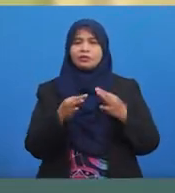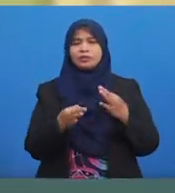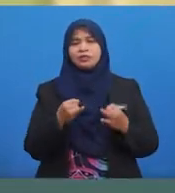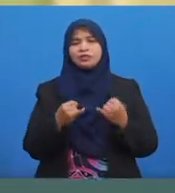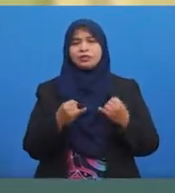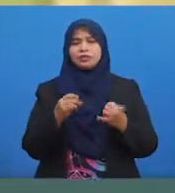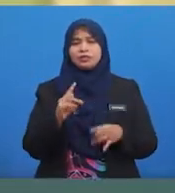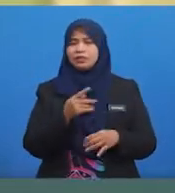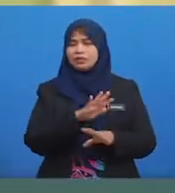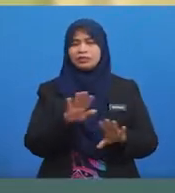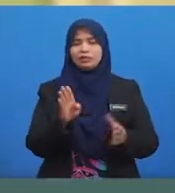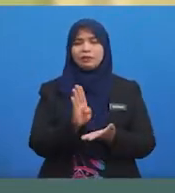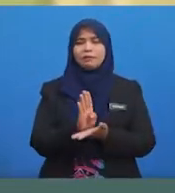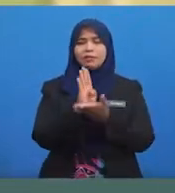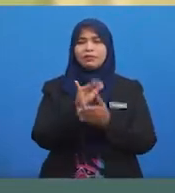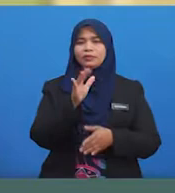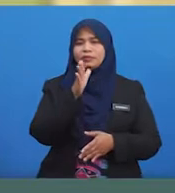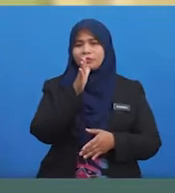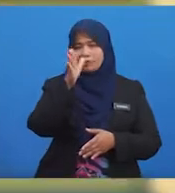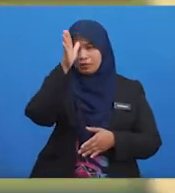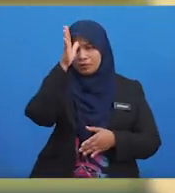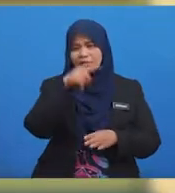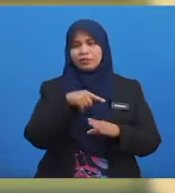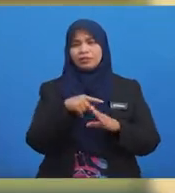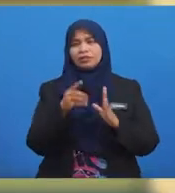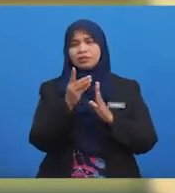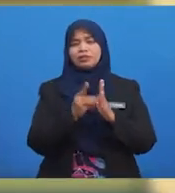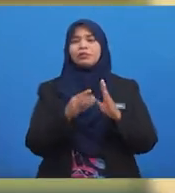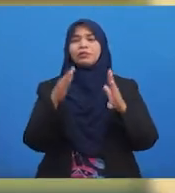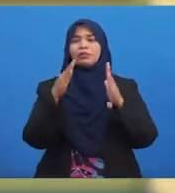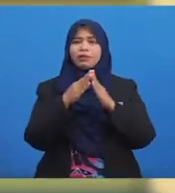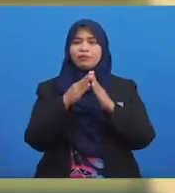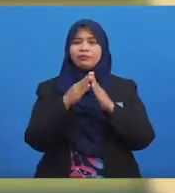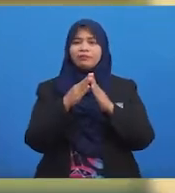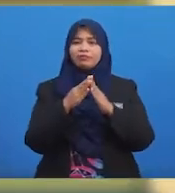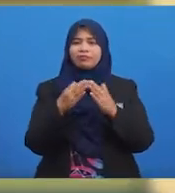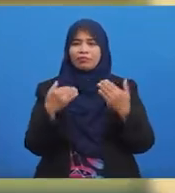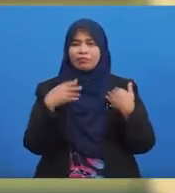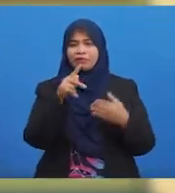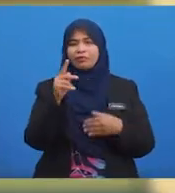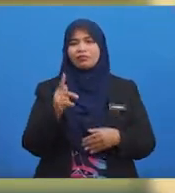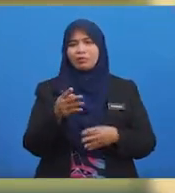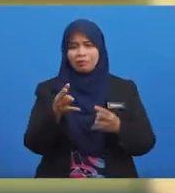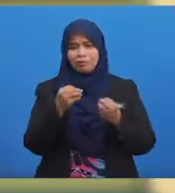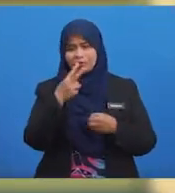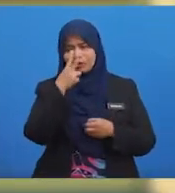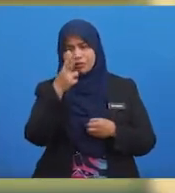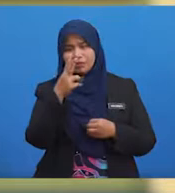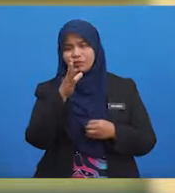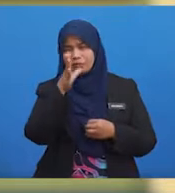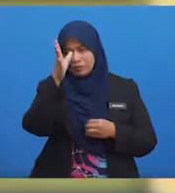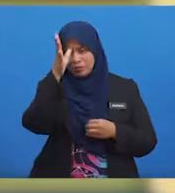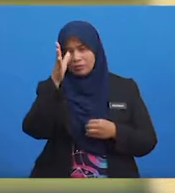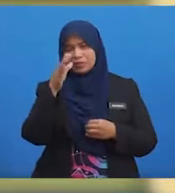membantu ibu Bapa cite di rumah Adakah sanggup melihat ibu peserta yang kita